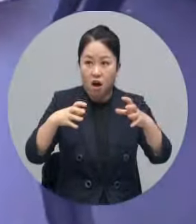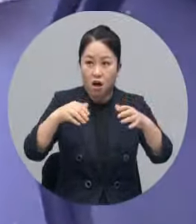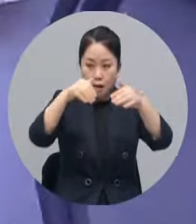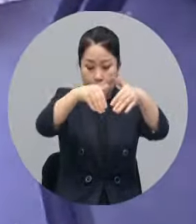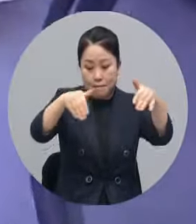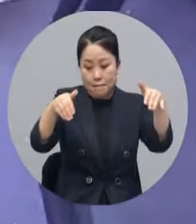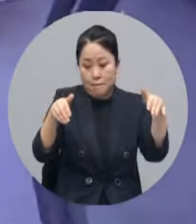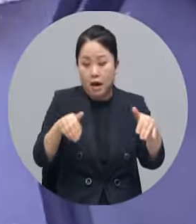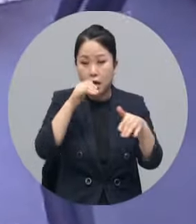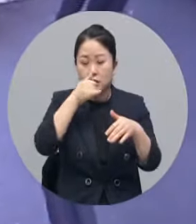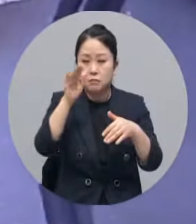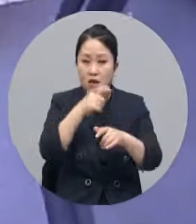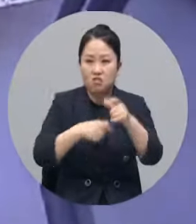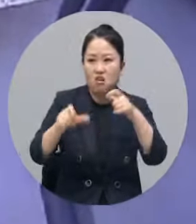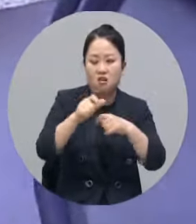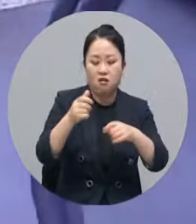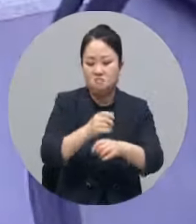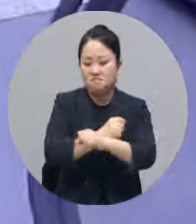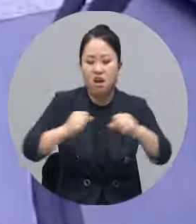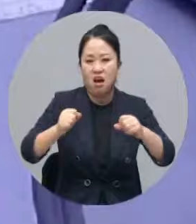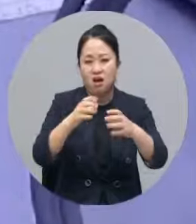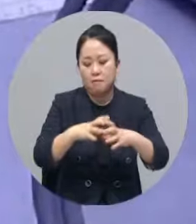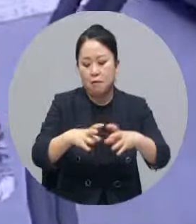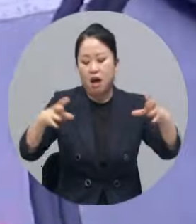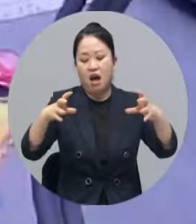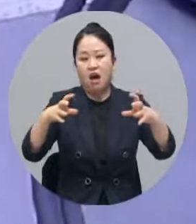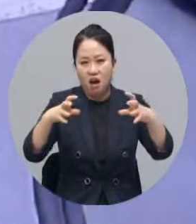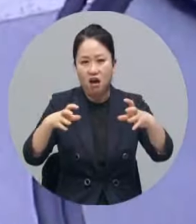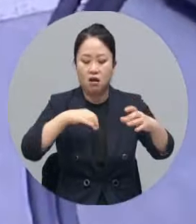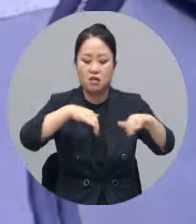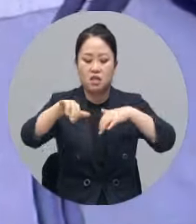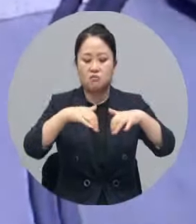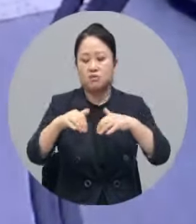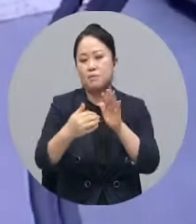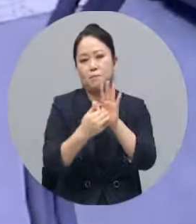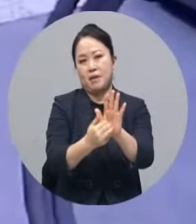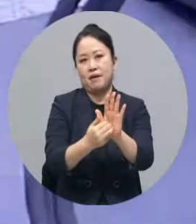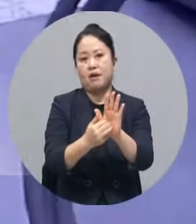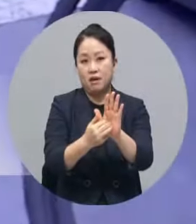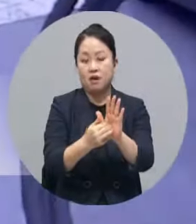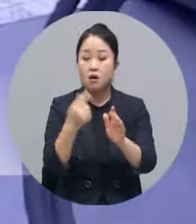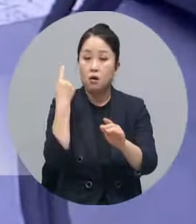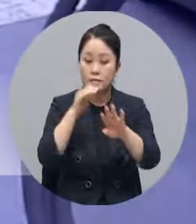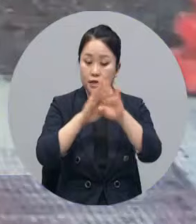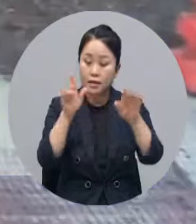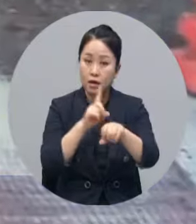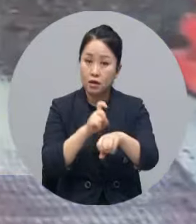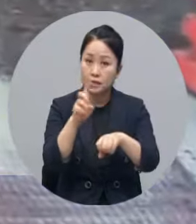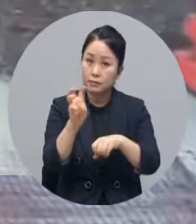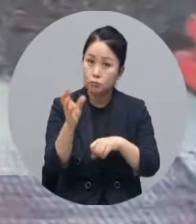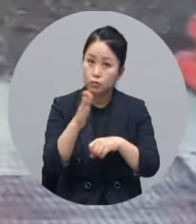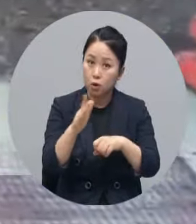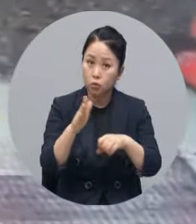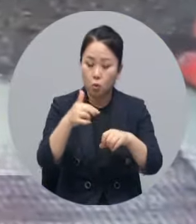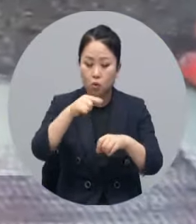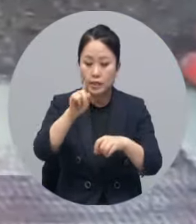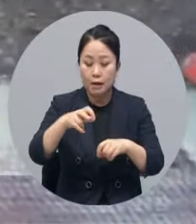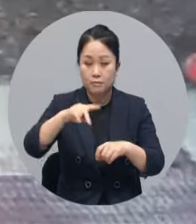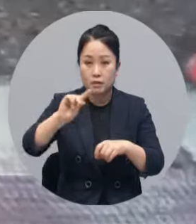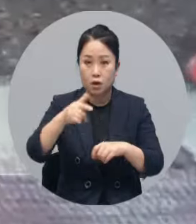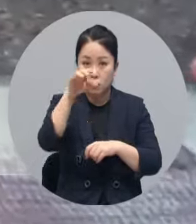쳐졌지만 그 뒤에도 확대돼 결국 도로 일부분이 통제됐습니다. 어제 낮 11시 30분쯤 부산 감전동 새벽시장